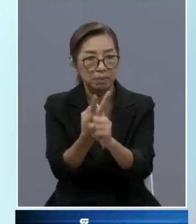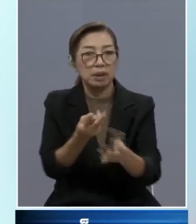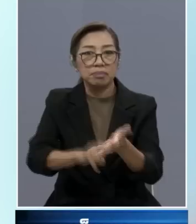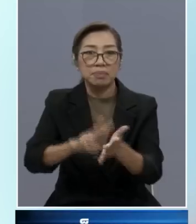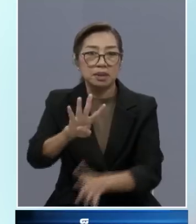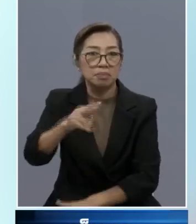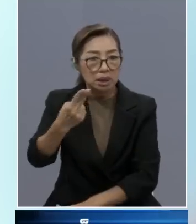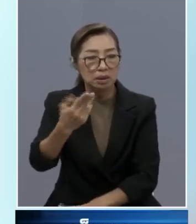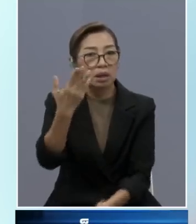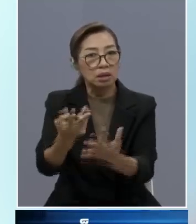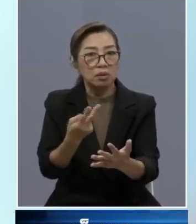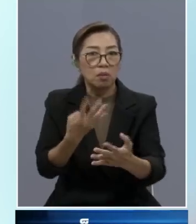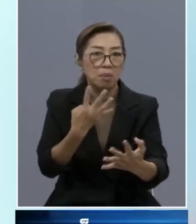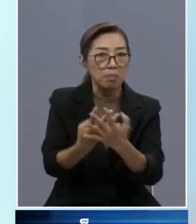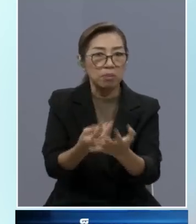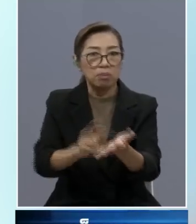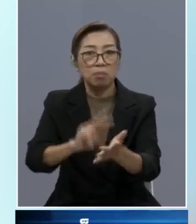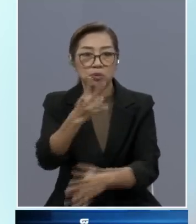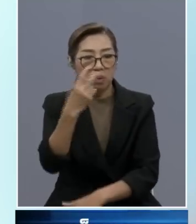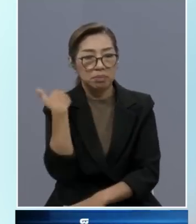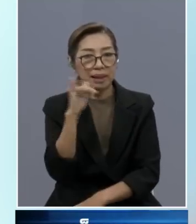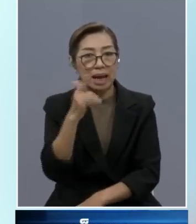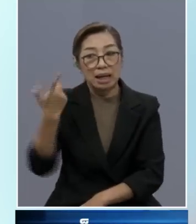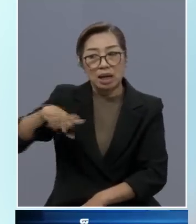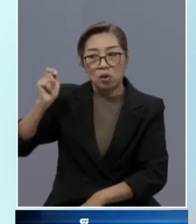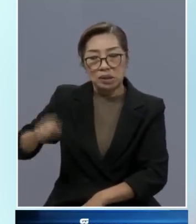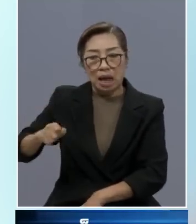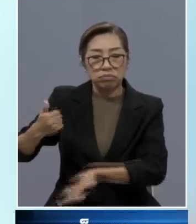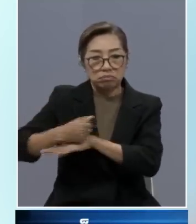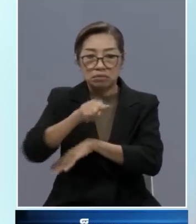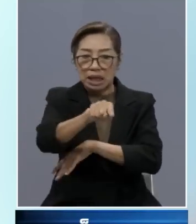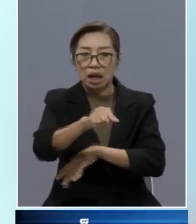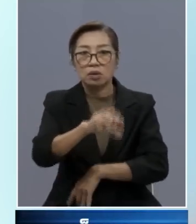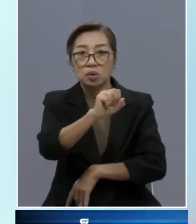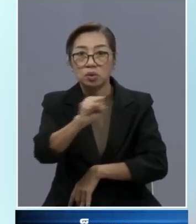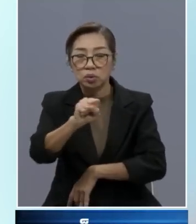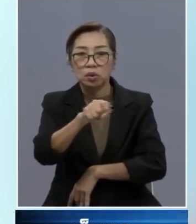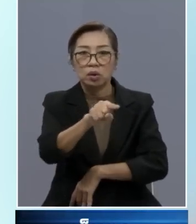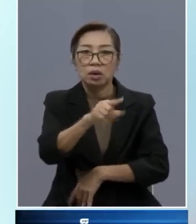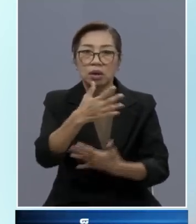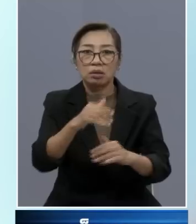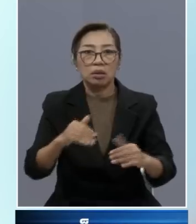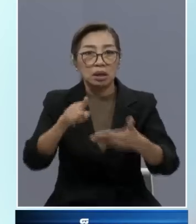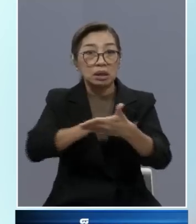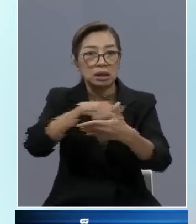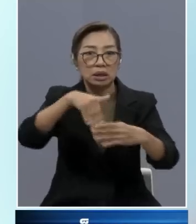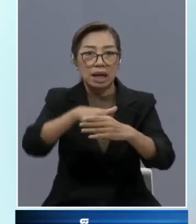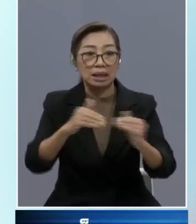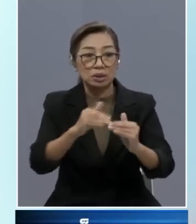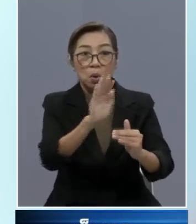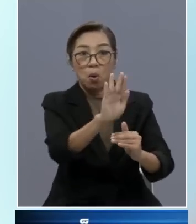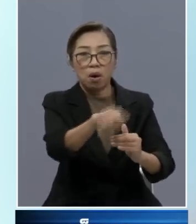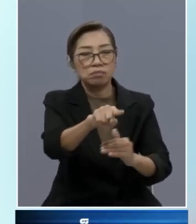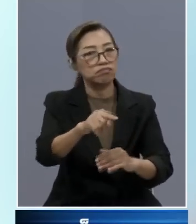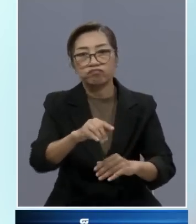เกิน 40,000 หรือทั้งจำทั้งปรับแล้วศาลจะเพิกถอนสิทธิ์การเลือกตั้งกำหนด5ปีด้วยตามพระราชบัญญัติประกอบรัฐธรรม